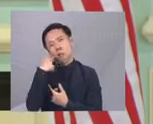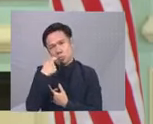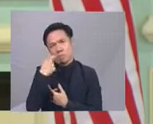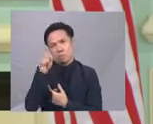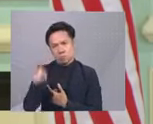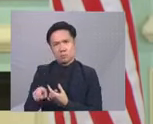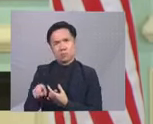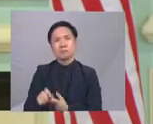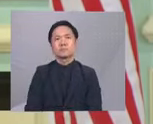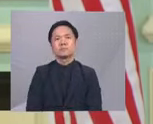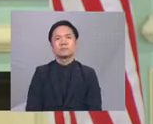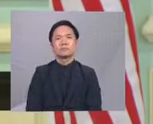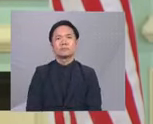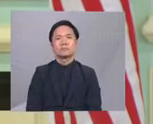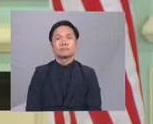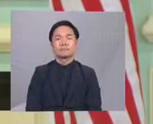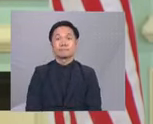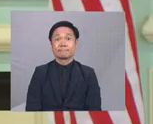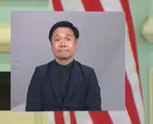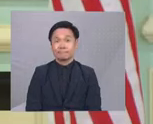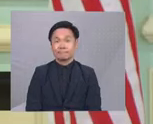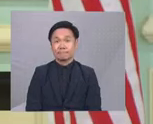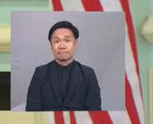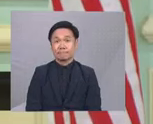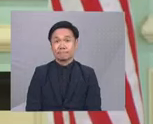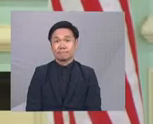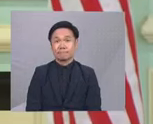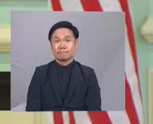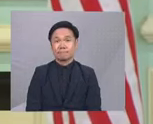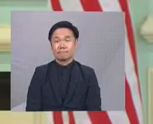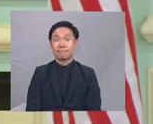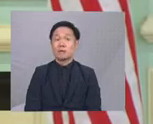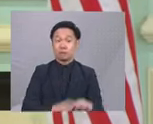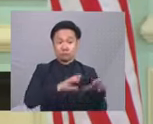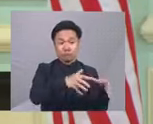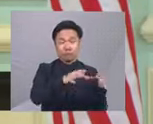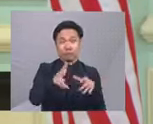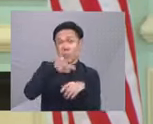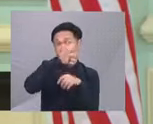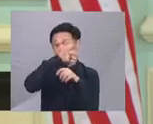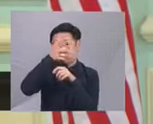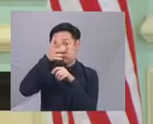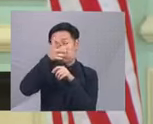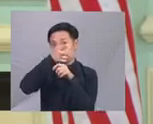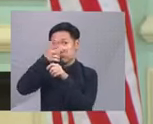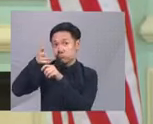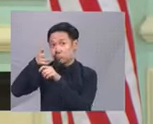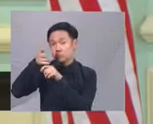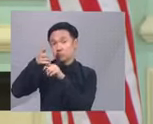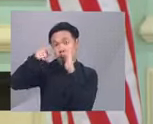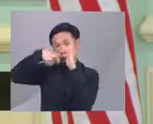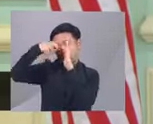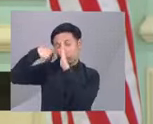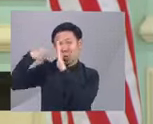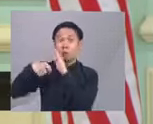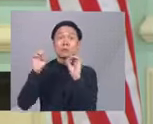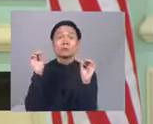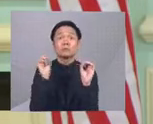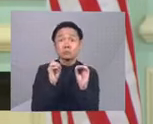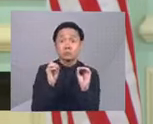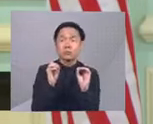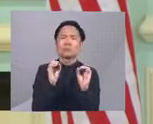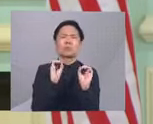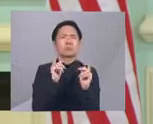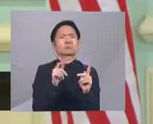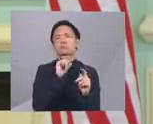secara wajib. Jadi tidak ada kluster penggambaran filem ni, jadi tidak ada memerlukan mereka